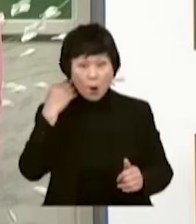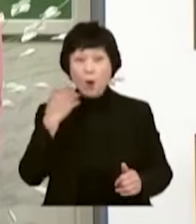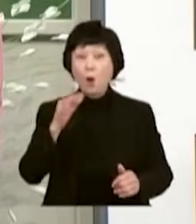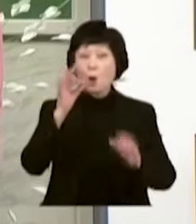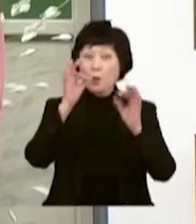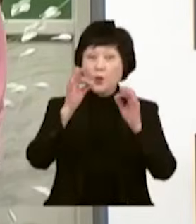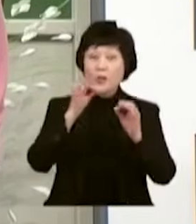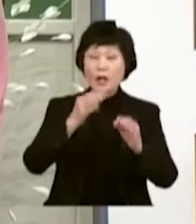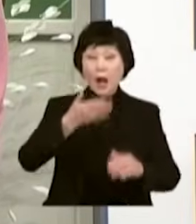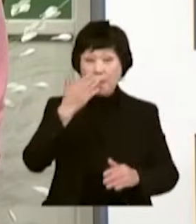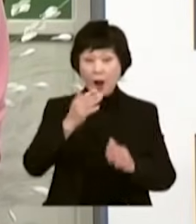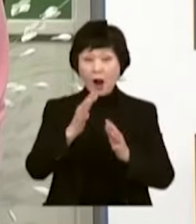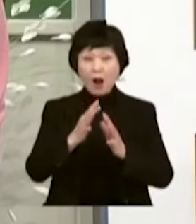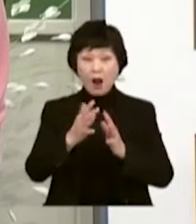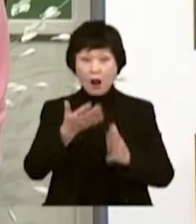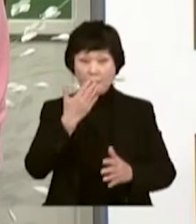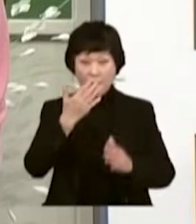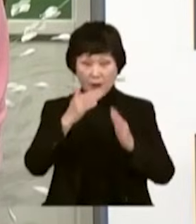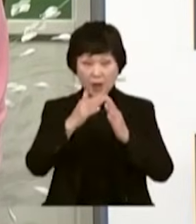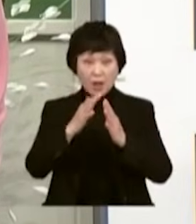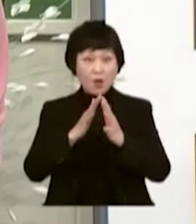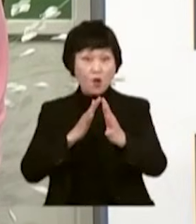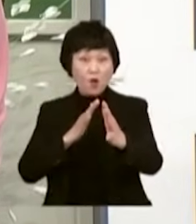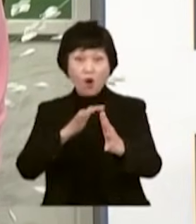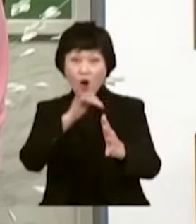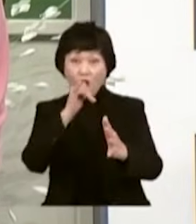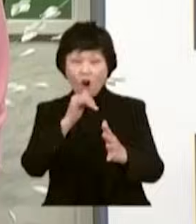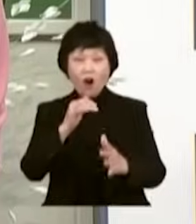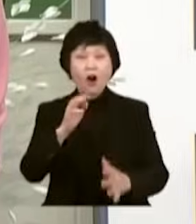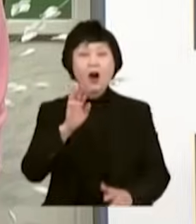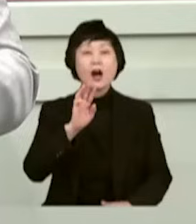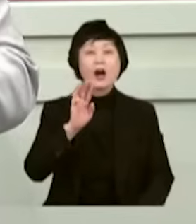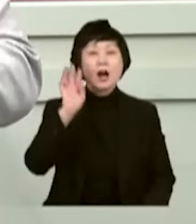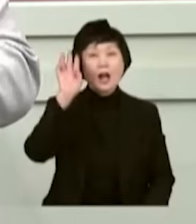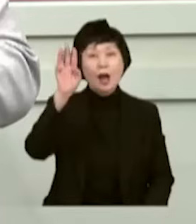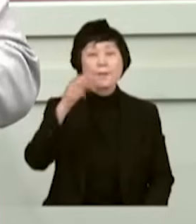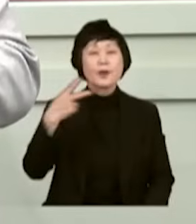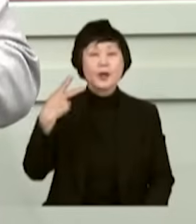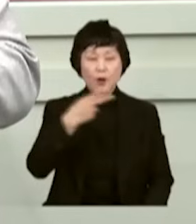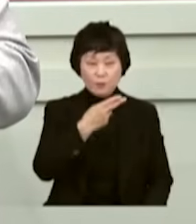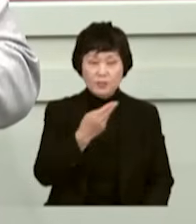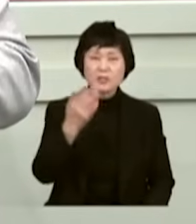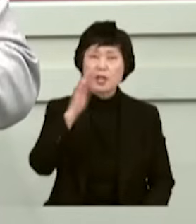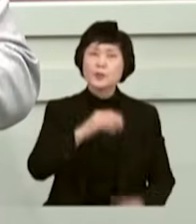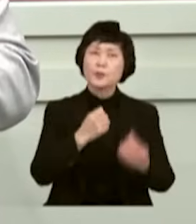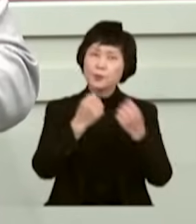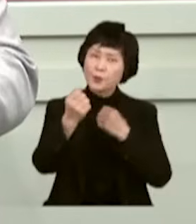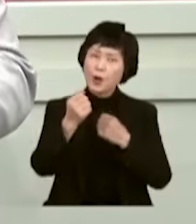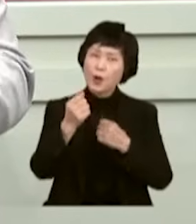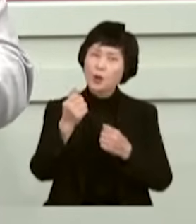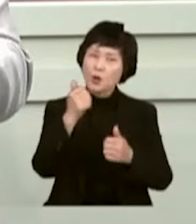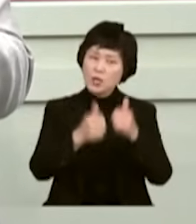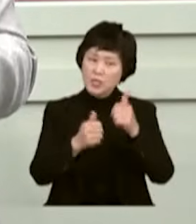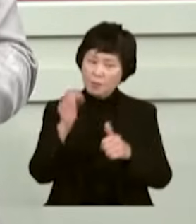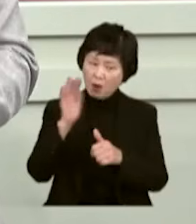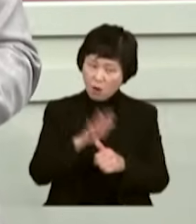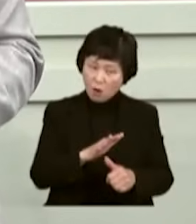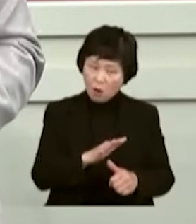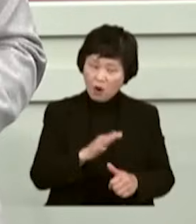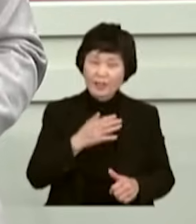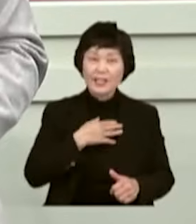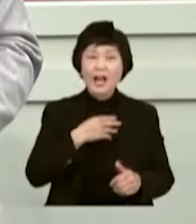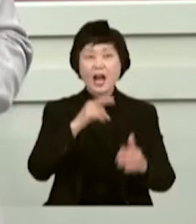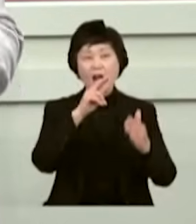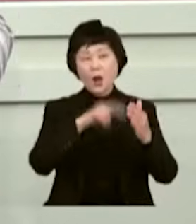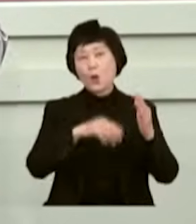확 뺏어가고 헌금 다 내버렸죠. 아, 3일 금식했는데 네. 그래도 계속 떨어지는데 네. 내가 독서실에서 총무를